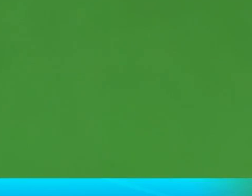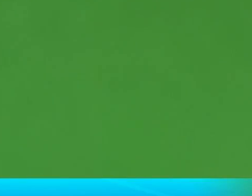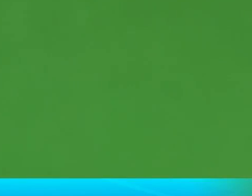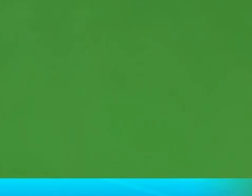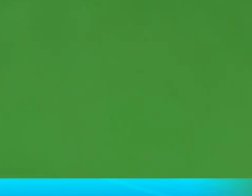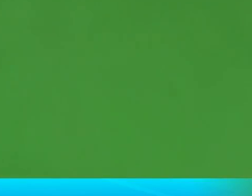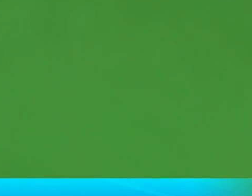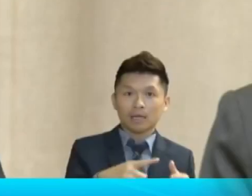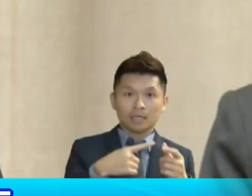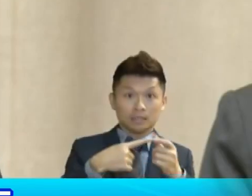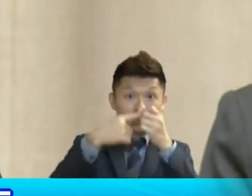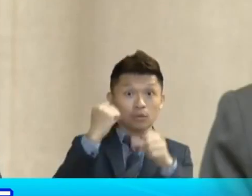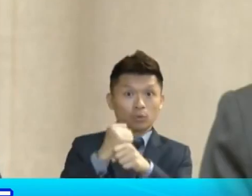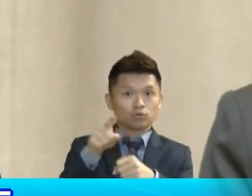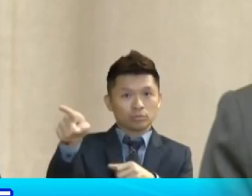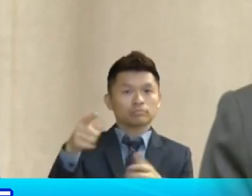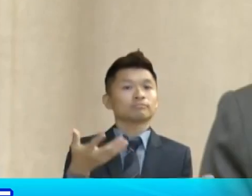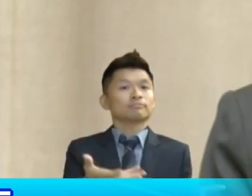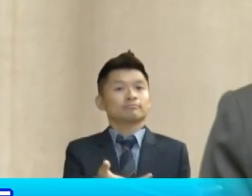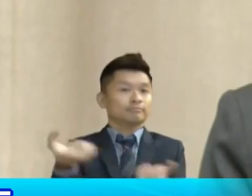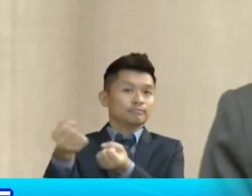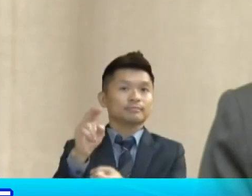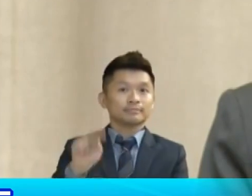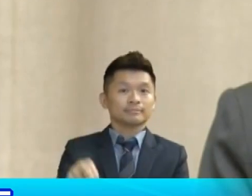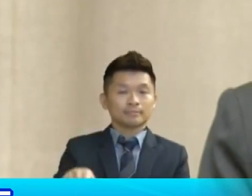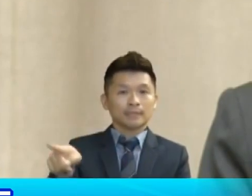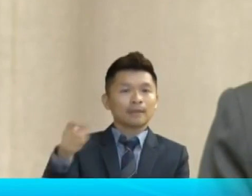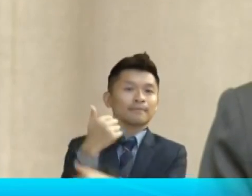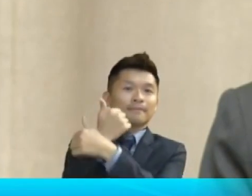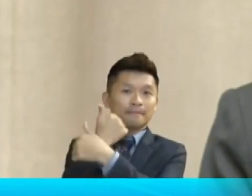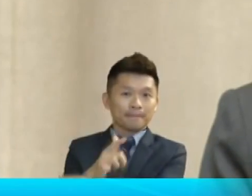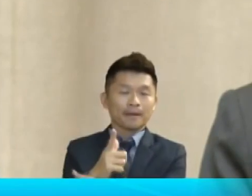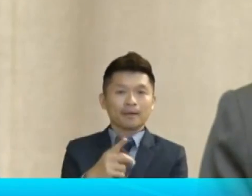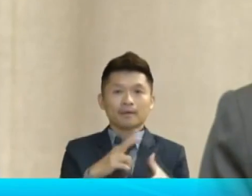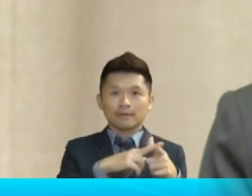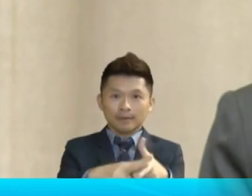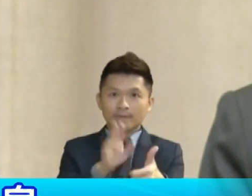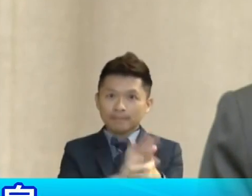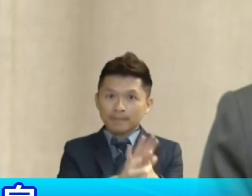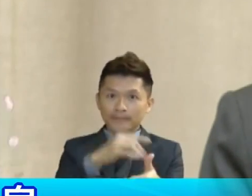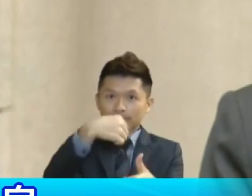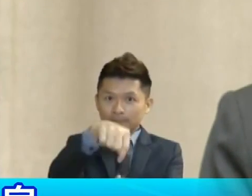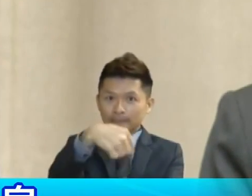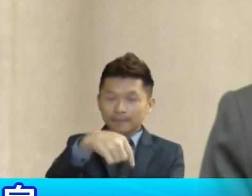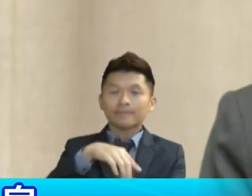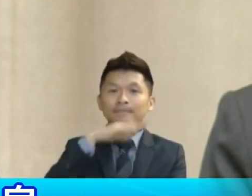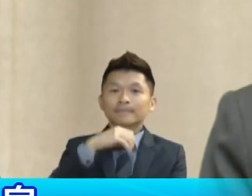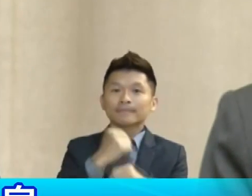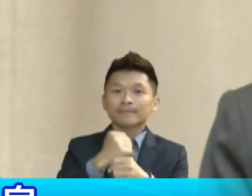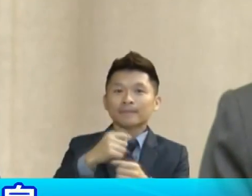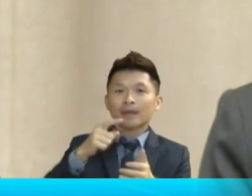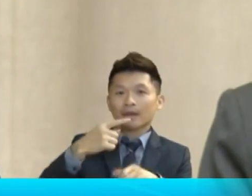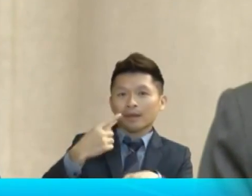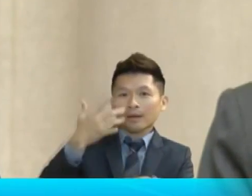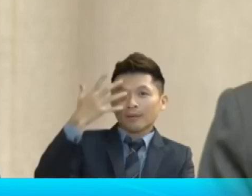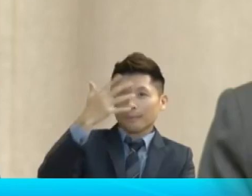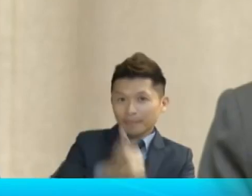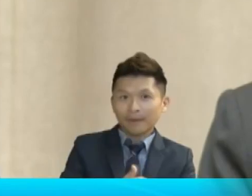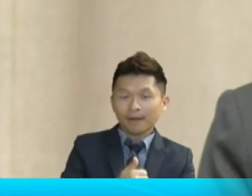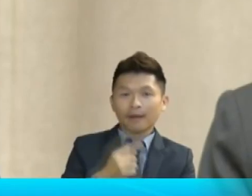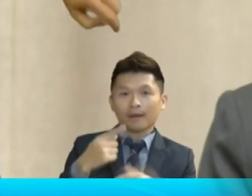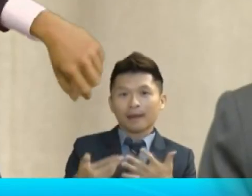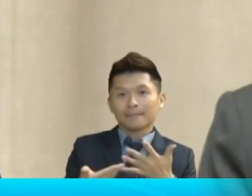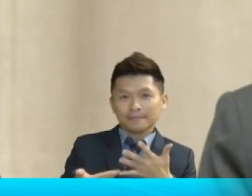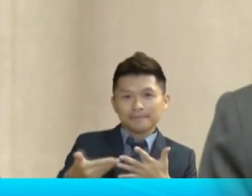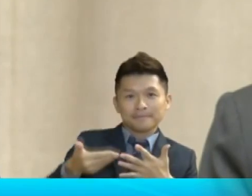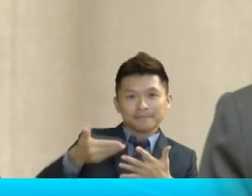下。哎呀，你可以看到上下左右绿色的地方全部都把我挡住了，我再把这个绿色背心的穿上身。我